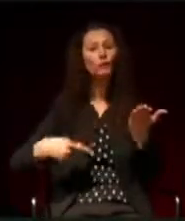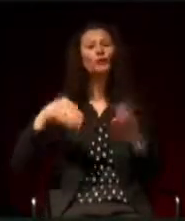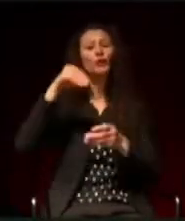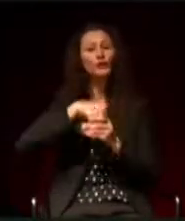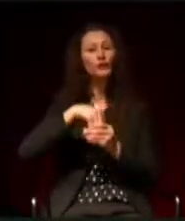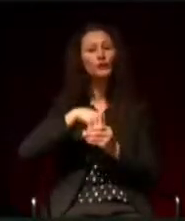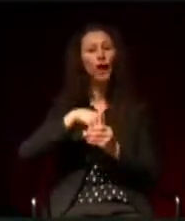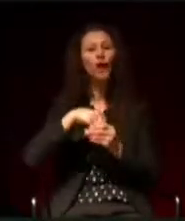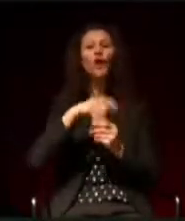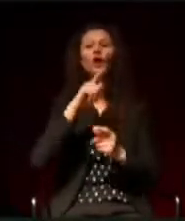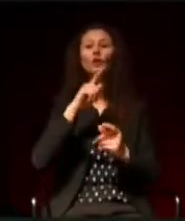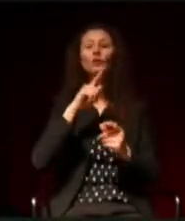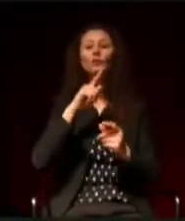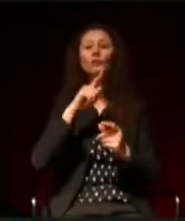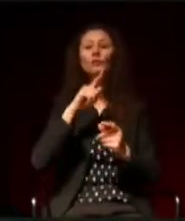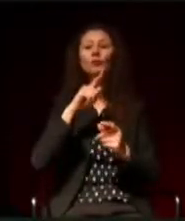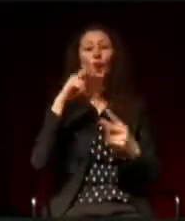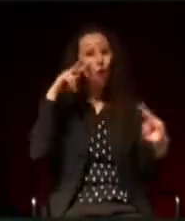üzerine